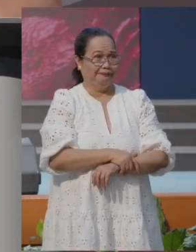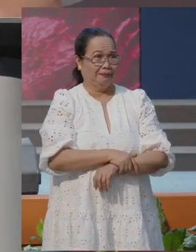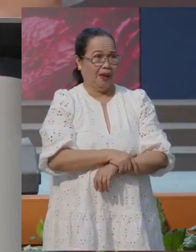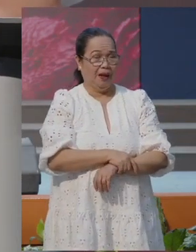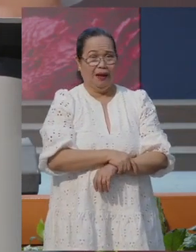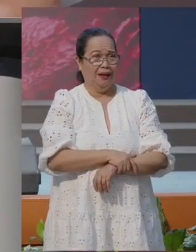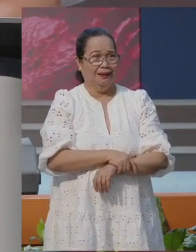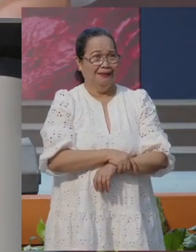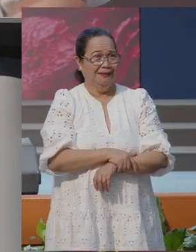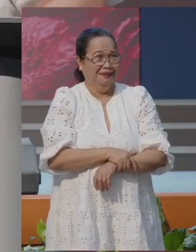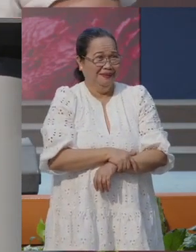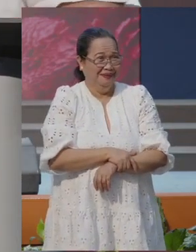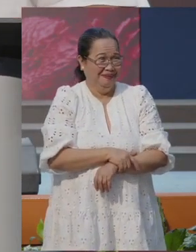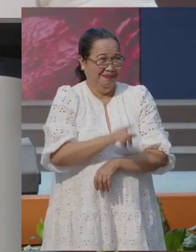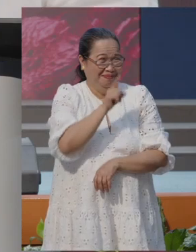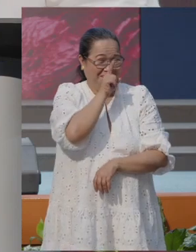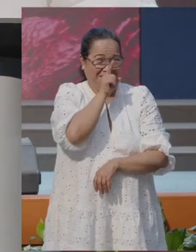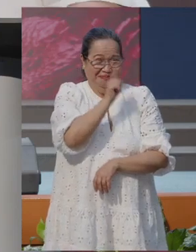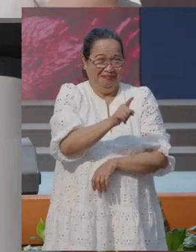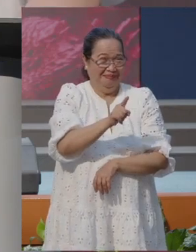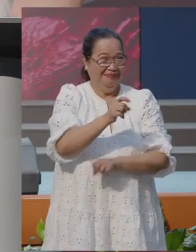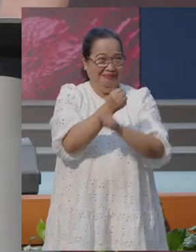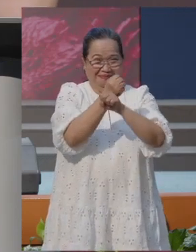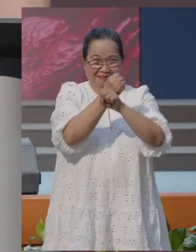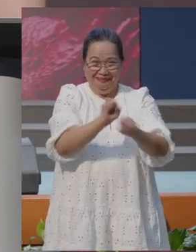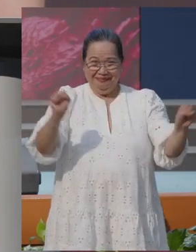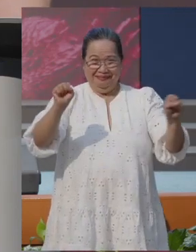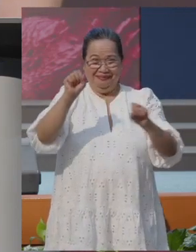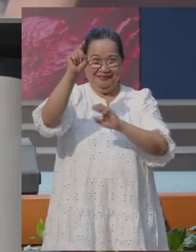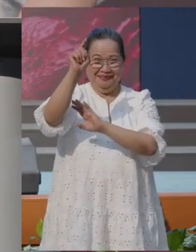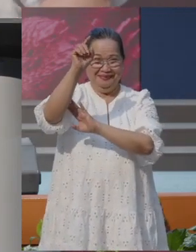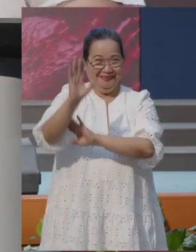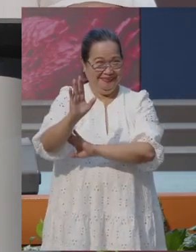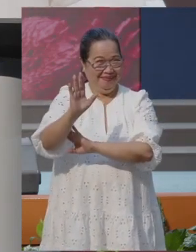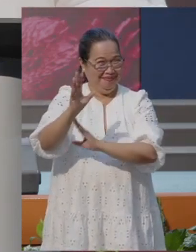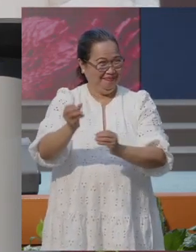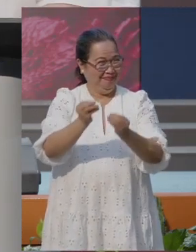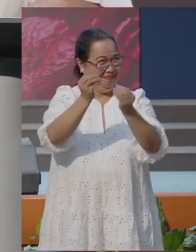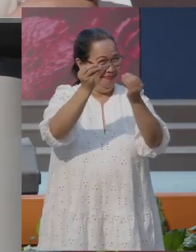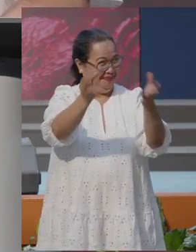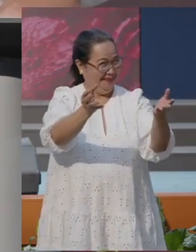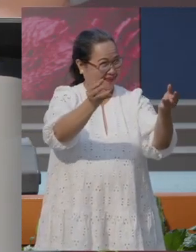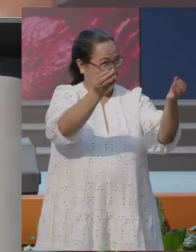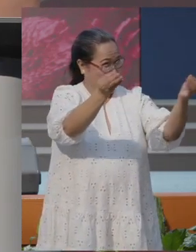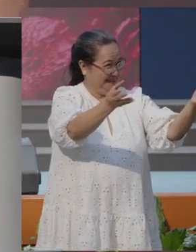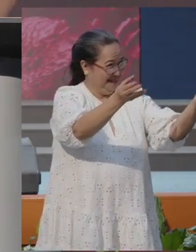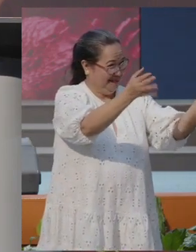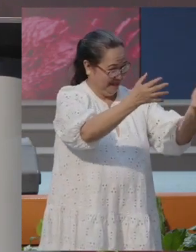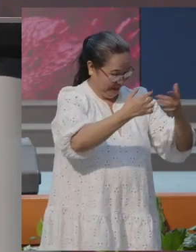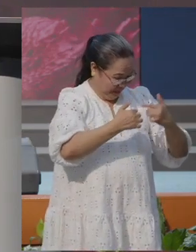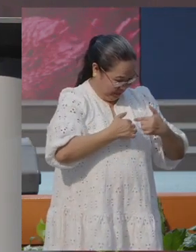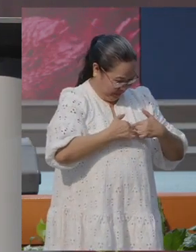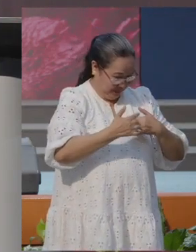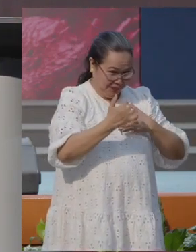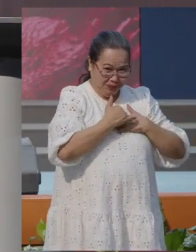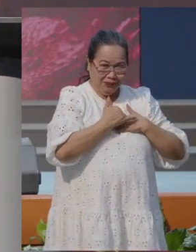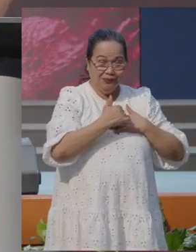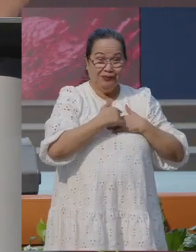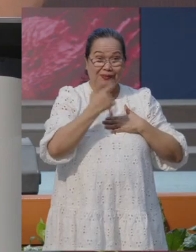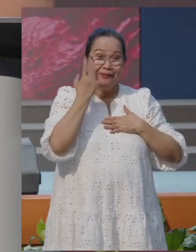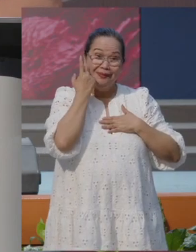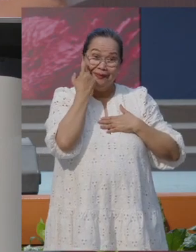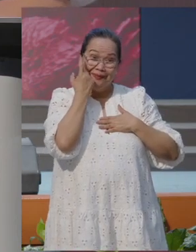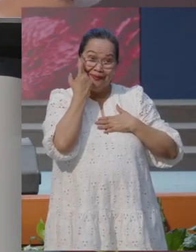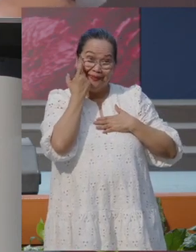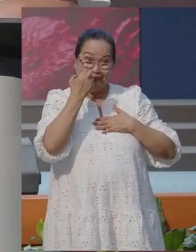Bilang mga niligtas ng Diyos na binigyan Niya ng pag-ibig na ito, sa ating puso, yun ang binasa natin kanina sa